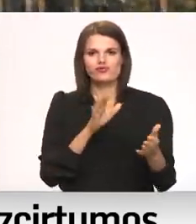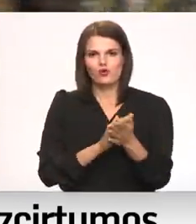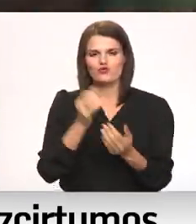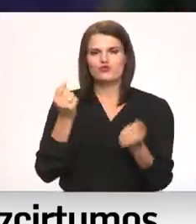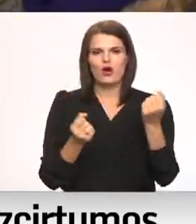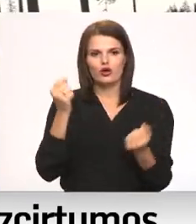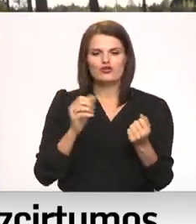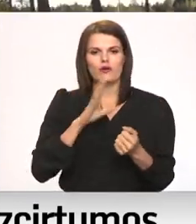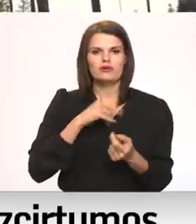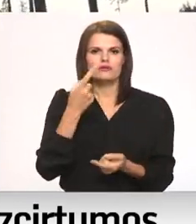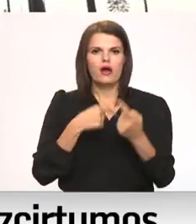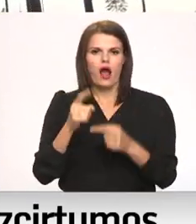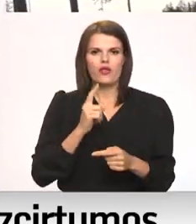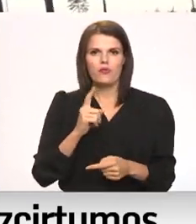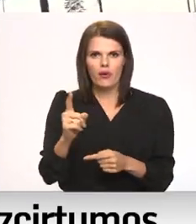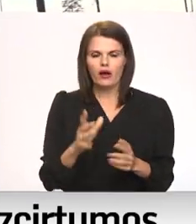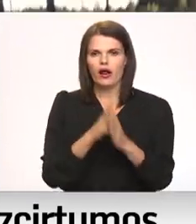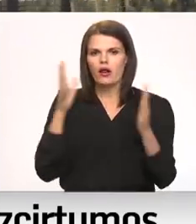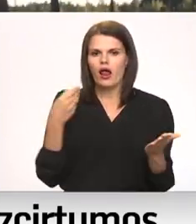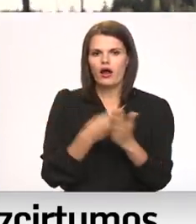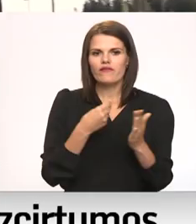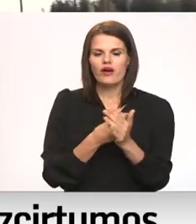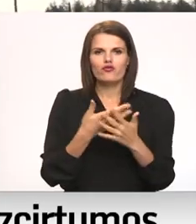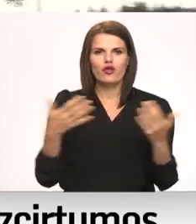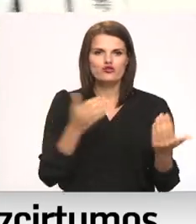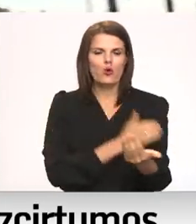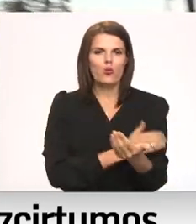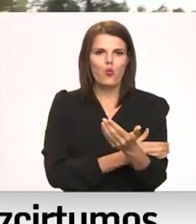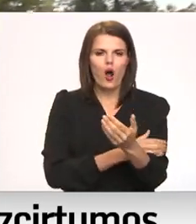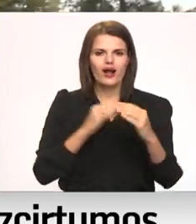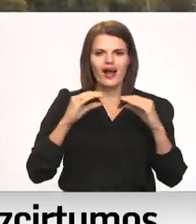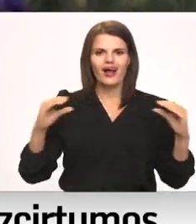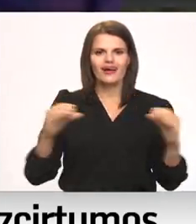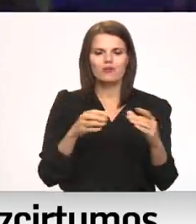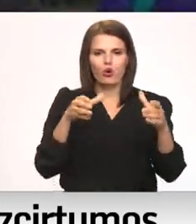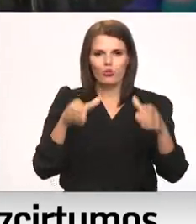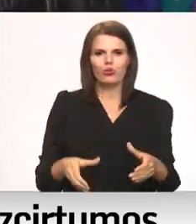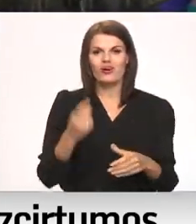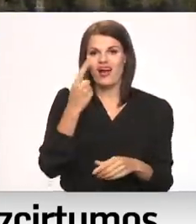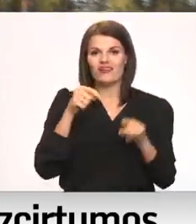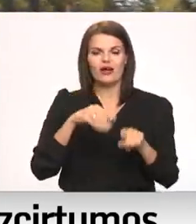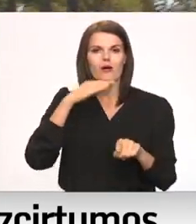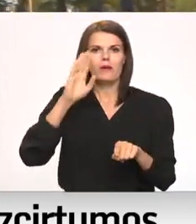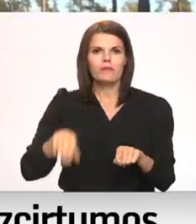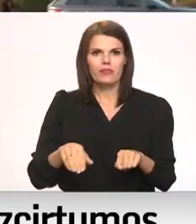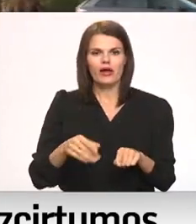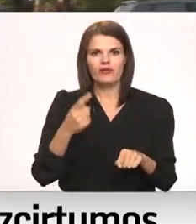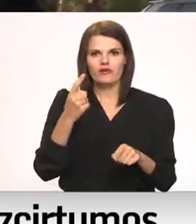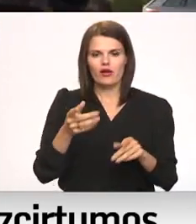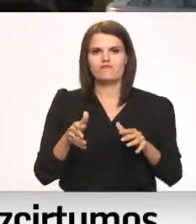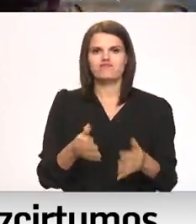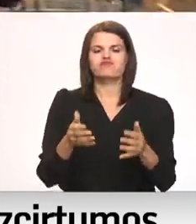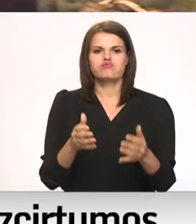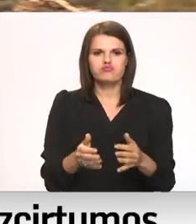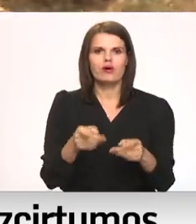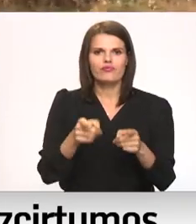pēc tam atpakaļ. Liela vērtība ir dažādas koka ripas un bluķīši. Ar vienu tādu pietiekot veselai krāsnī.